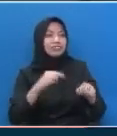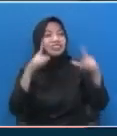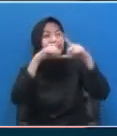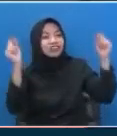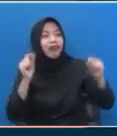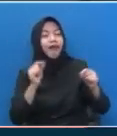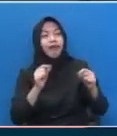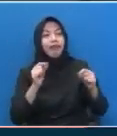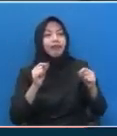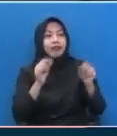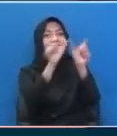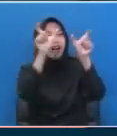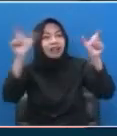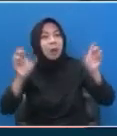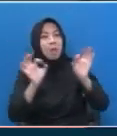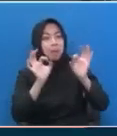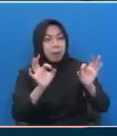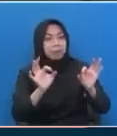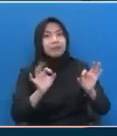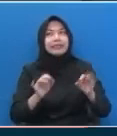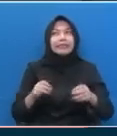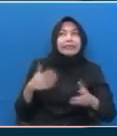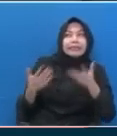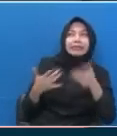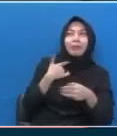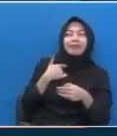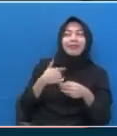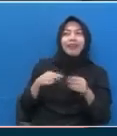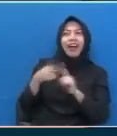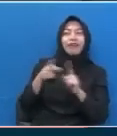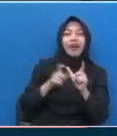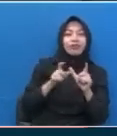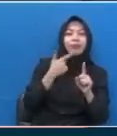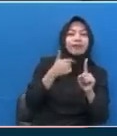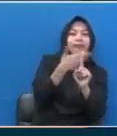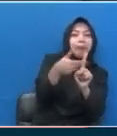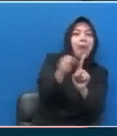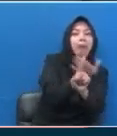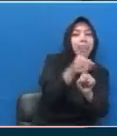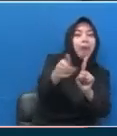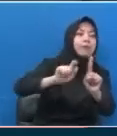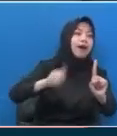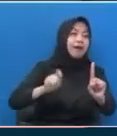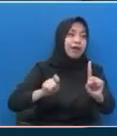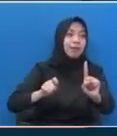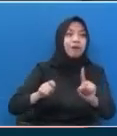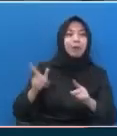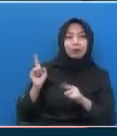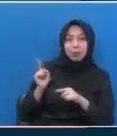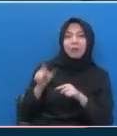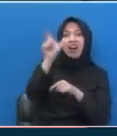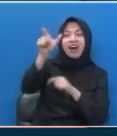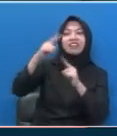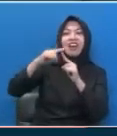apa namanya pada Hakim bisa menilai bahwa situ yang empiris yang kaitannya terjebak punya